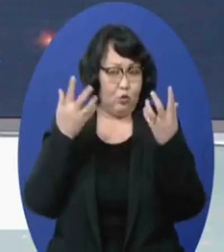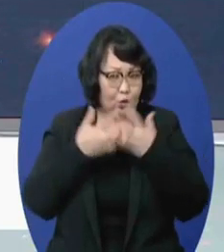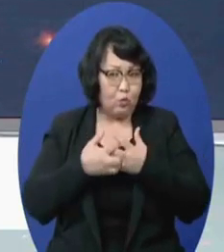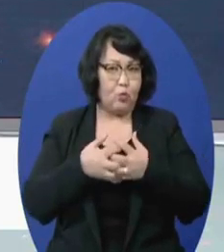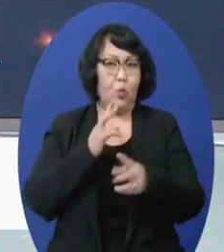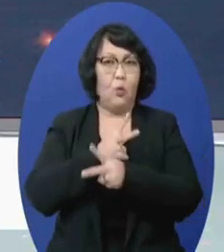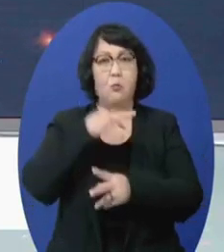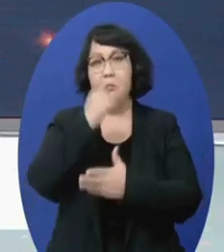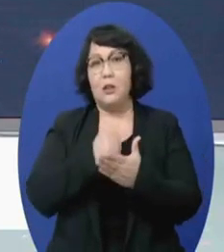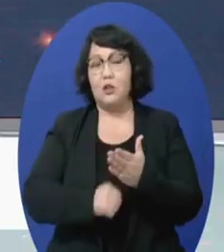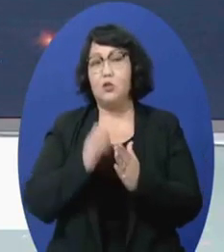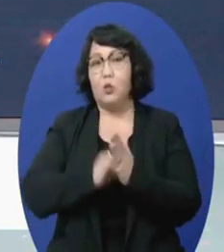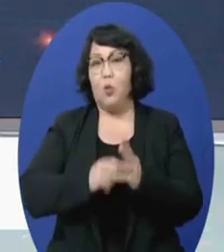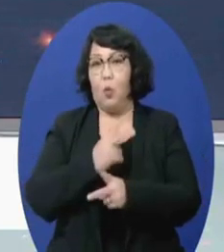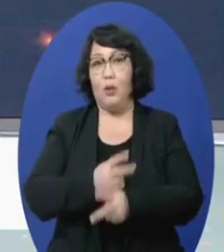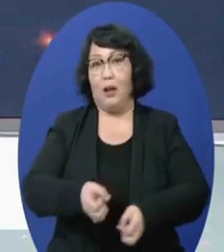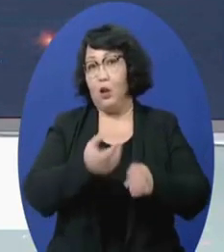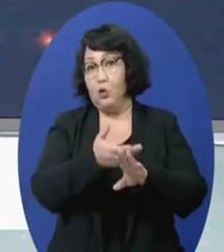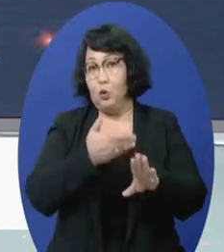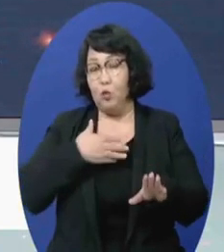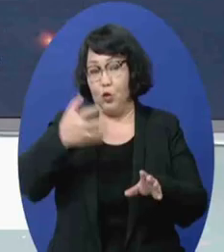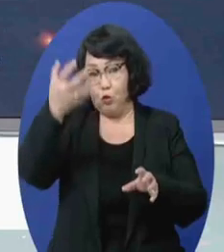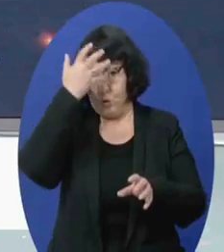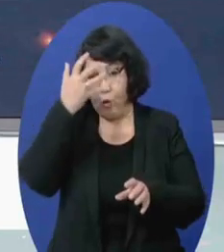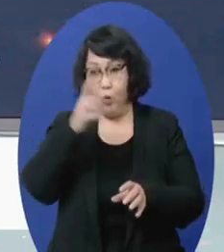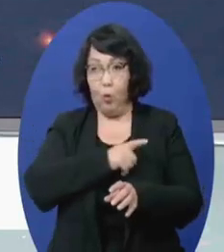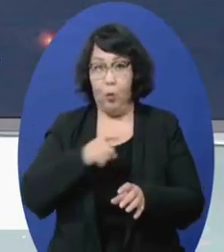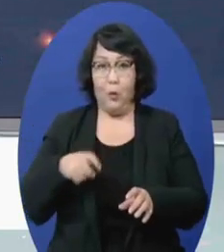Хуулийн өмнө төр хувийн өвчил гэлтгүй тэгш байх зарчим